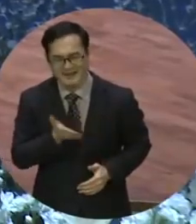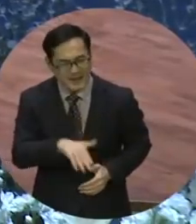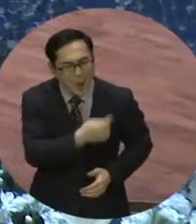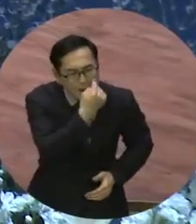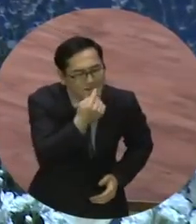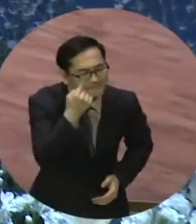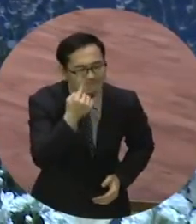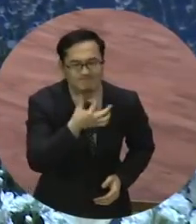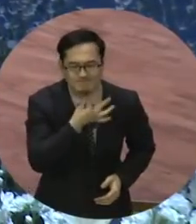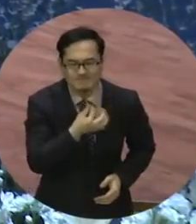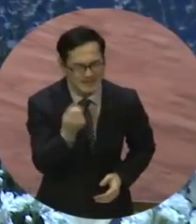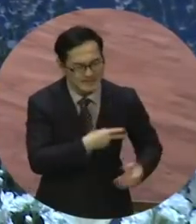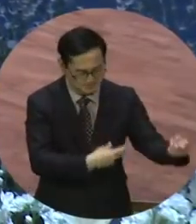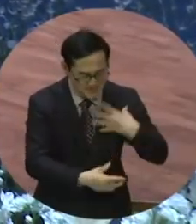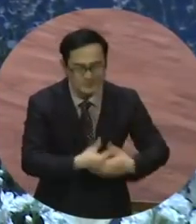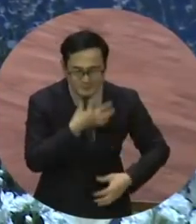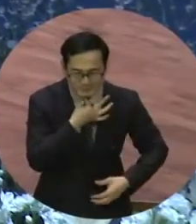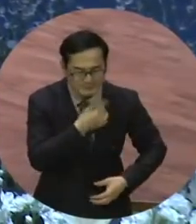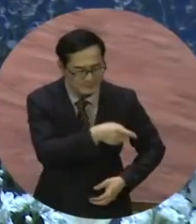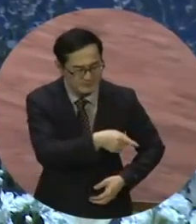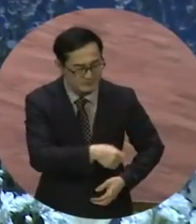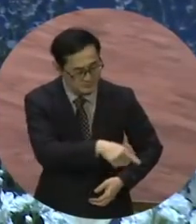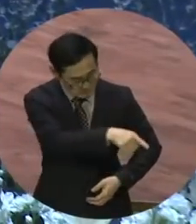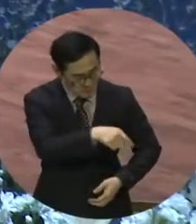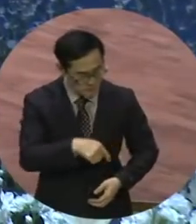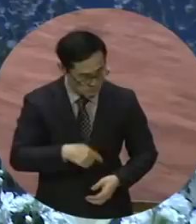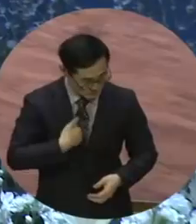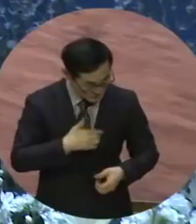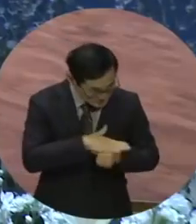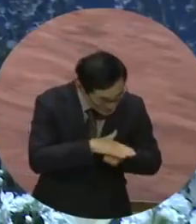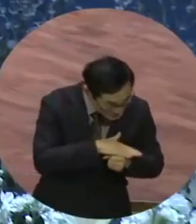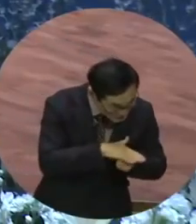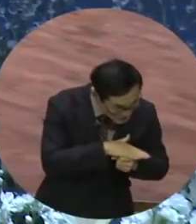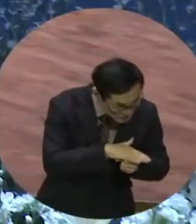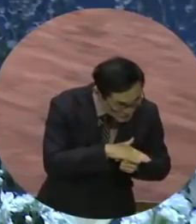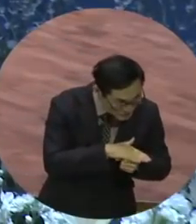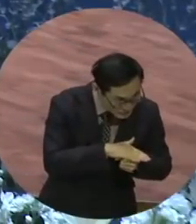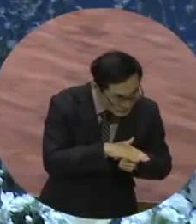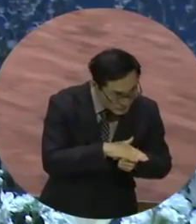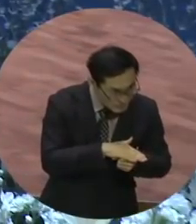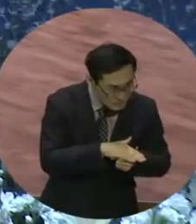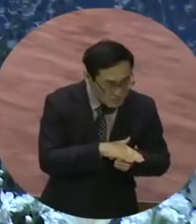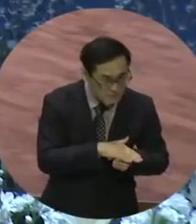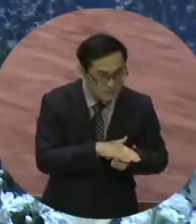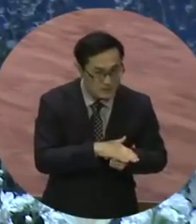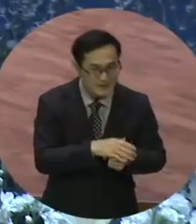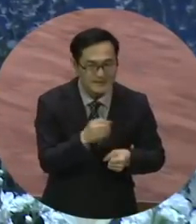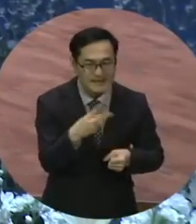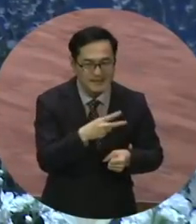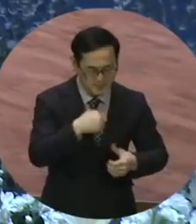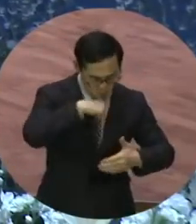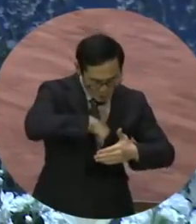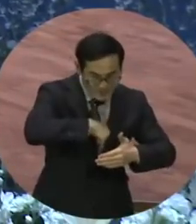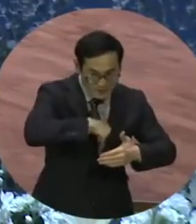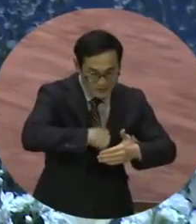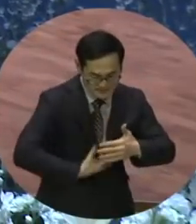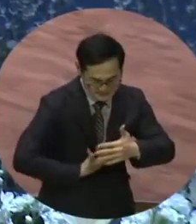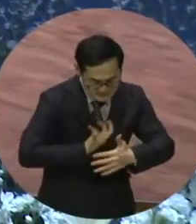이 사람들보다 나를 더 사랑하냐라고 물어봐 주신 것입니다.